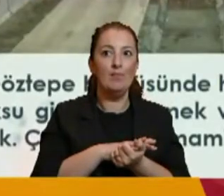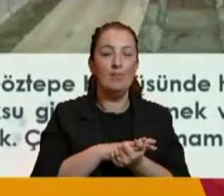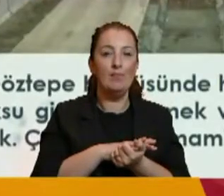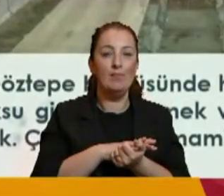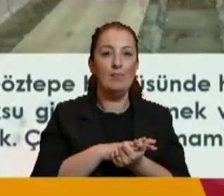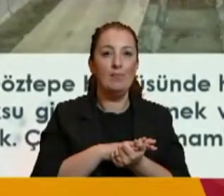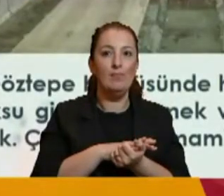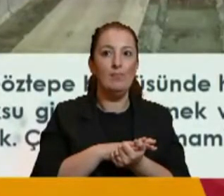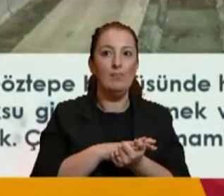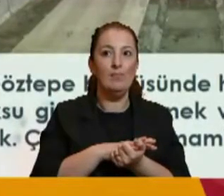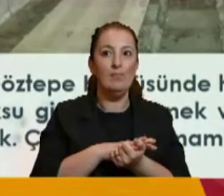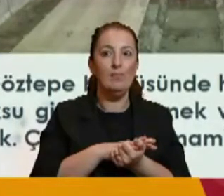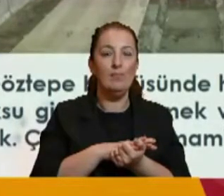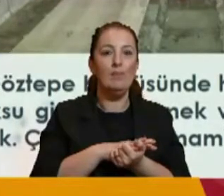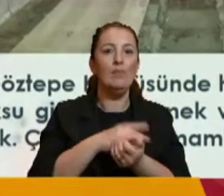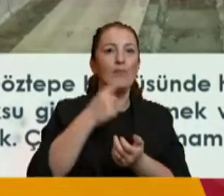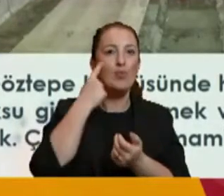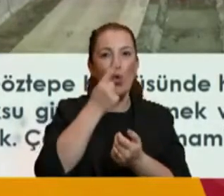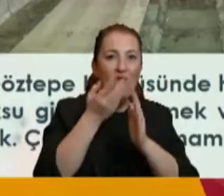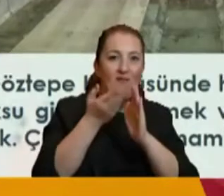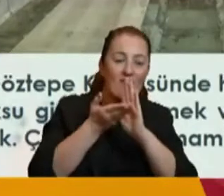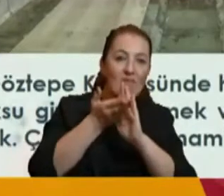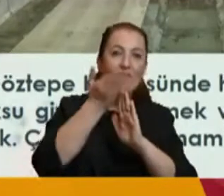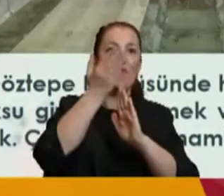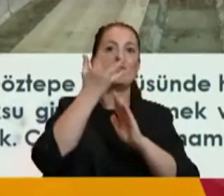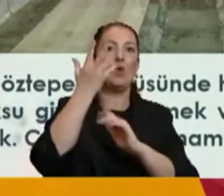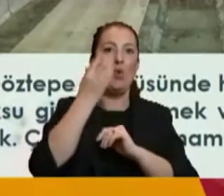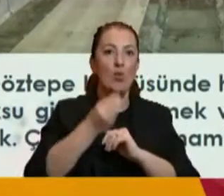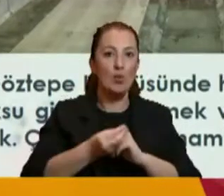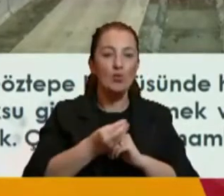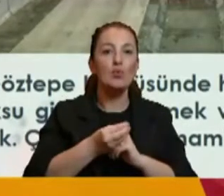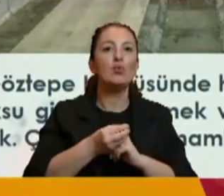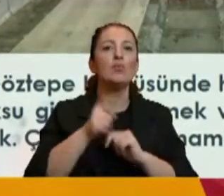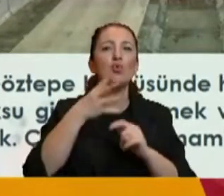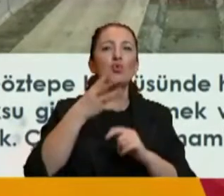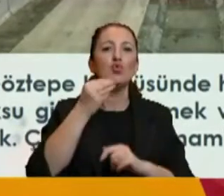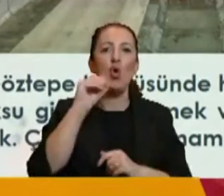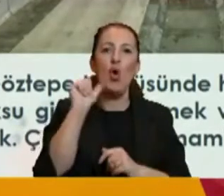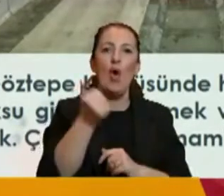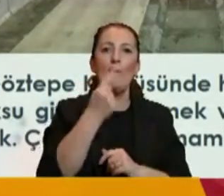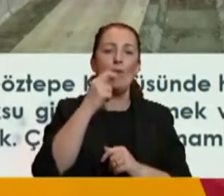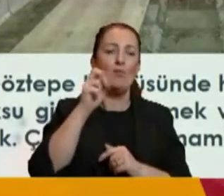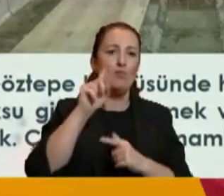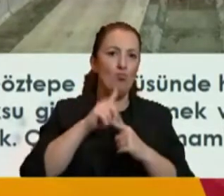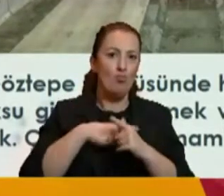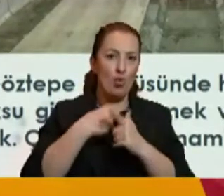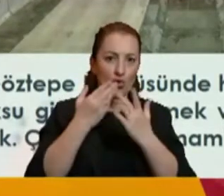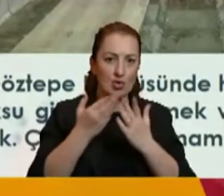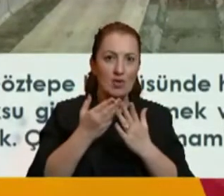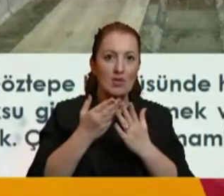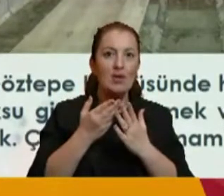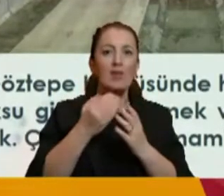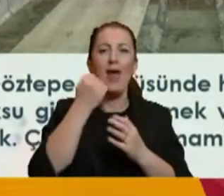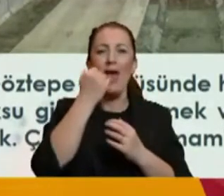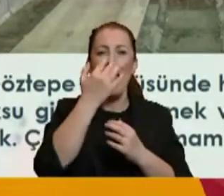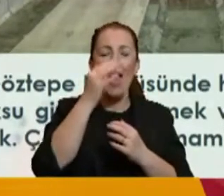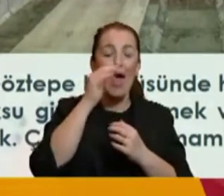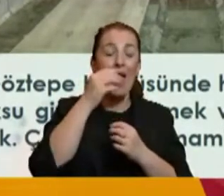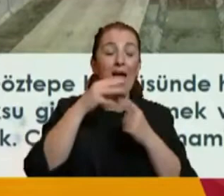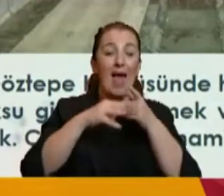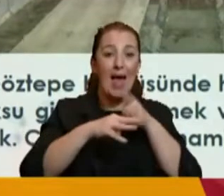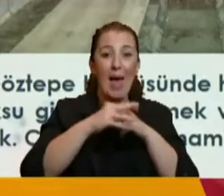çok çeşitli şekilde artırılmış oldu bu çok önemli bir projeydi e-5'i su basıyordu